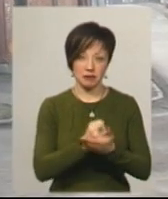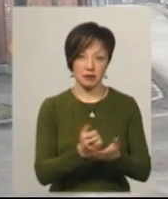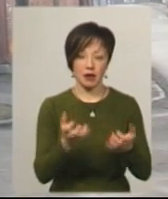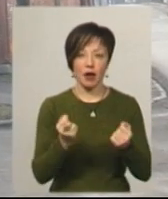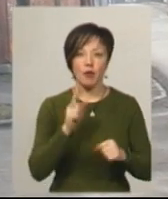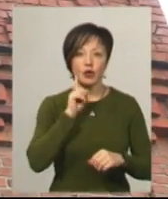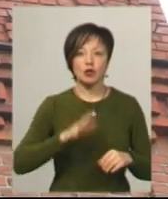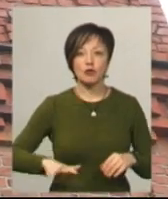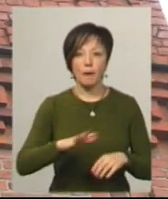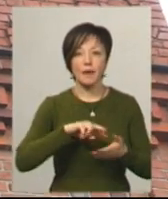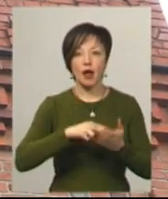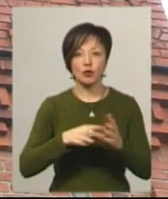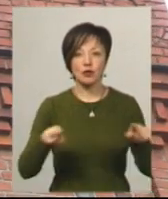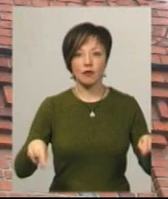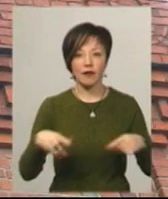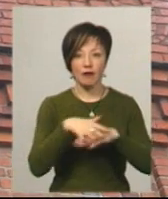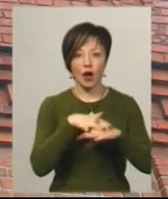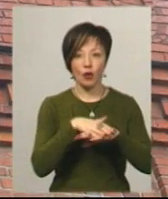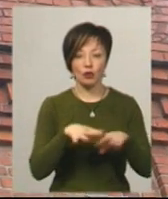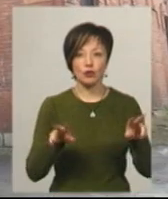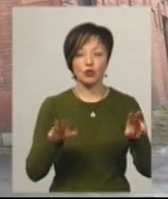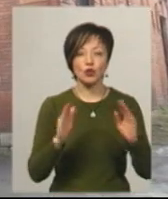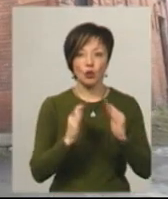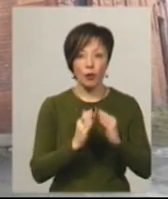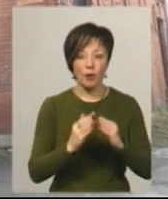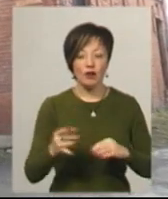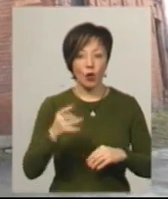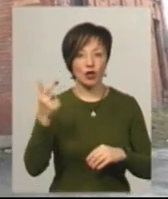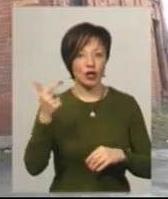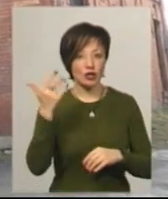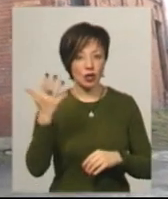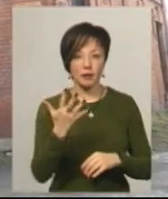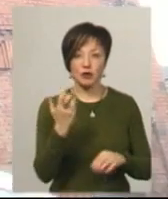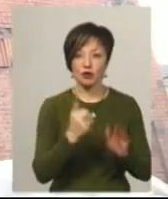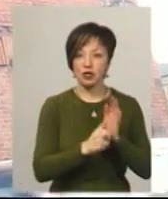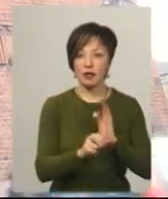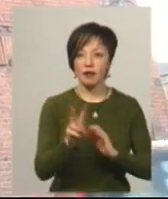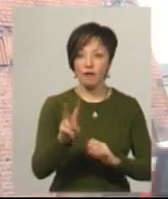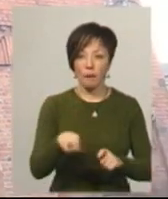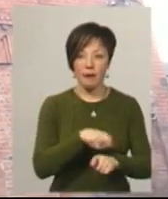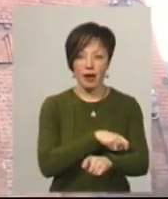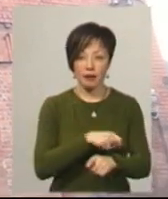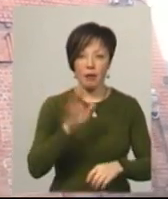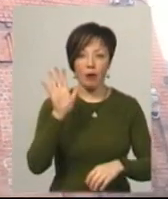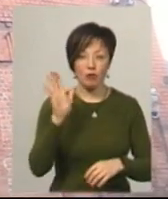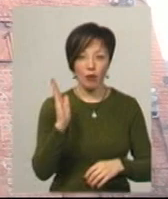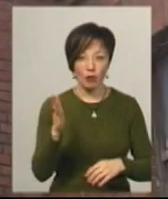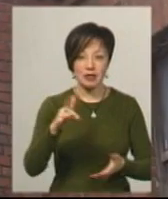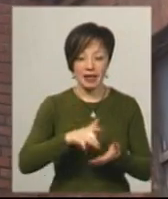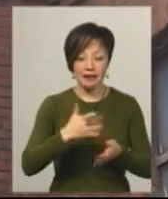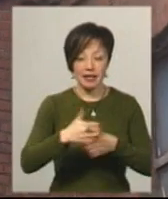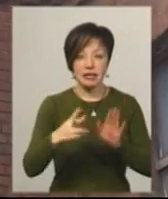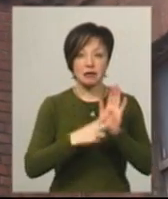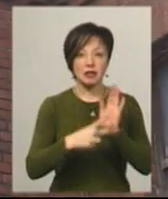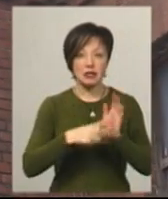Молодіжний простір планують створити в Народному домі мікрорайоні Гречани Хмельницького, де з 562 квадратних метрів на майбутній центр виділяють